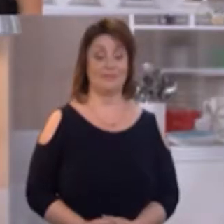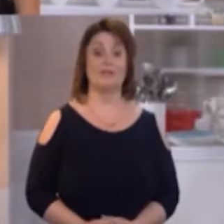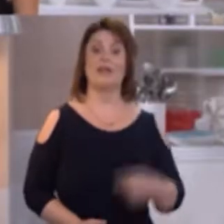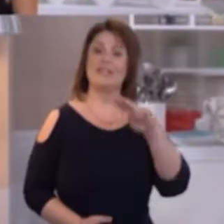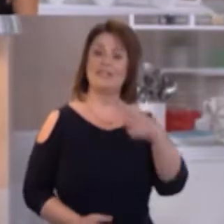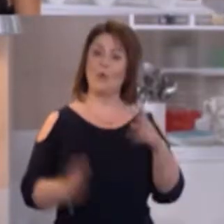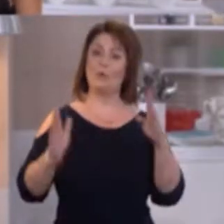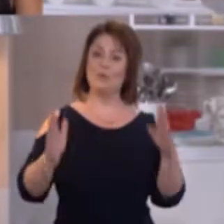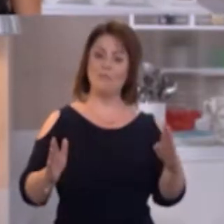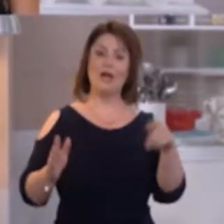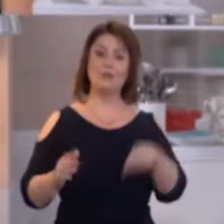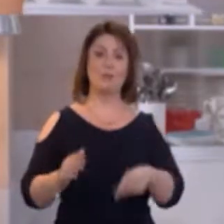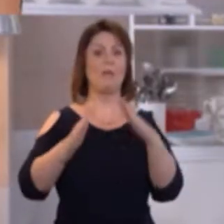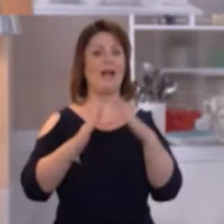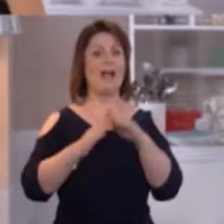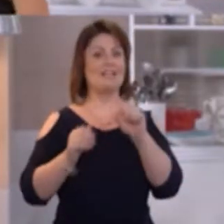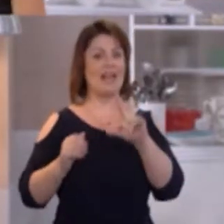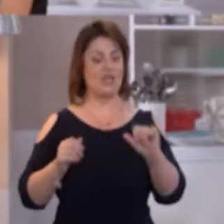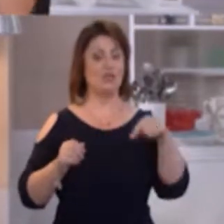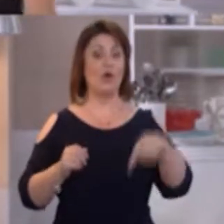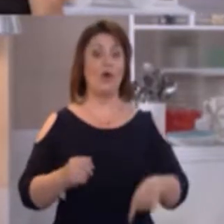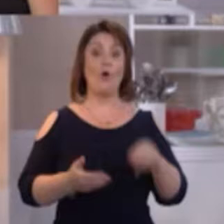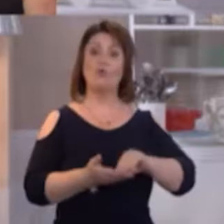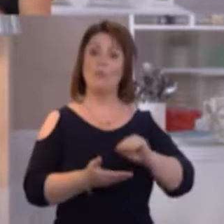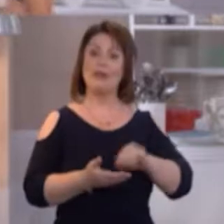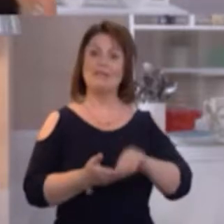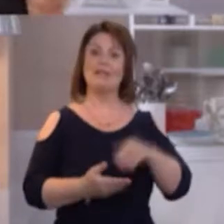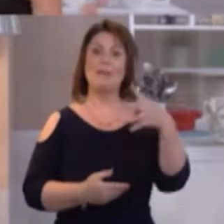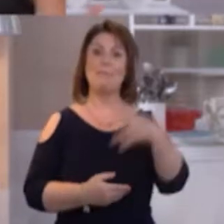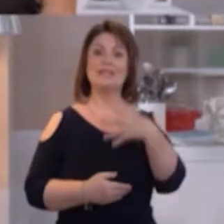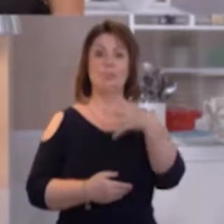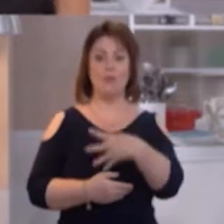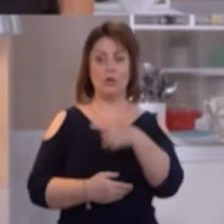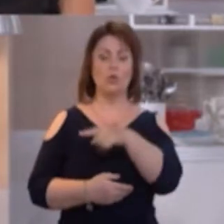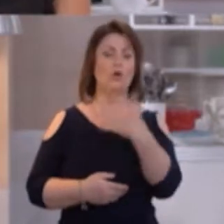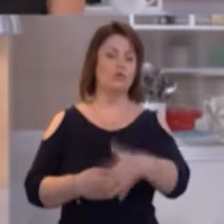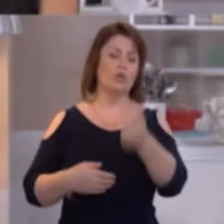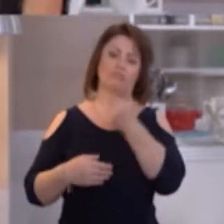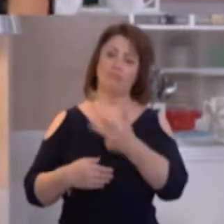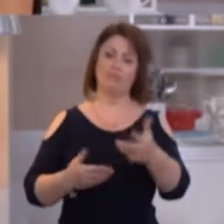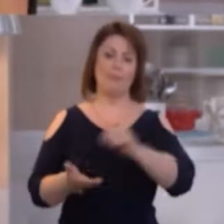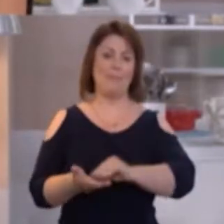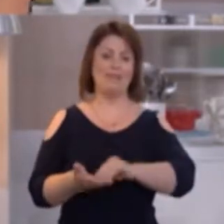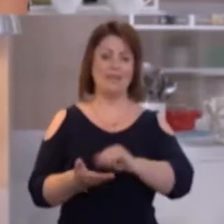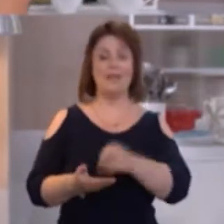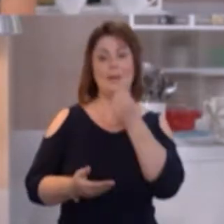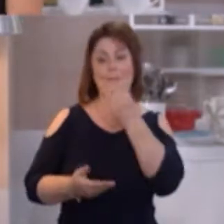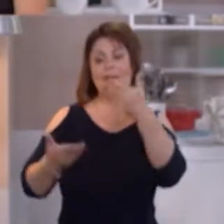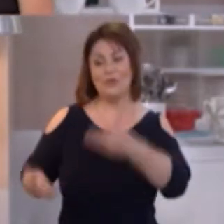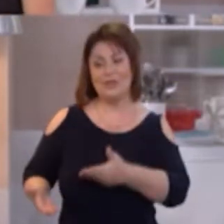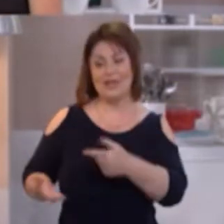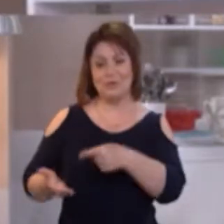Secondo spazio di Casa Alice, oggi con Massimo Malantrucco, già protagonista di un'infinità di puntate. Bentornato Massimo.